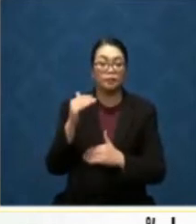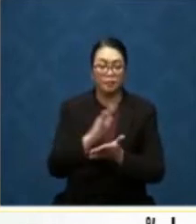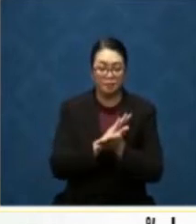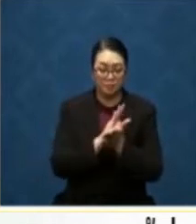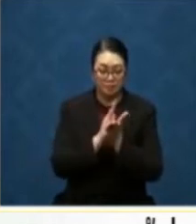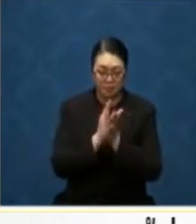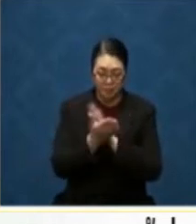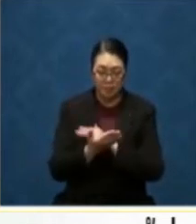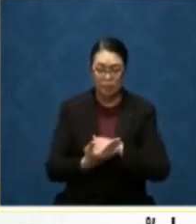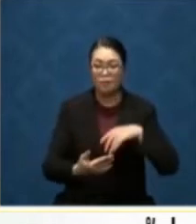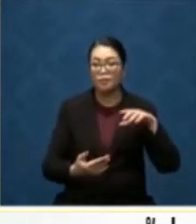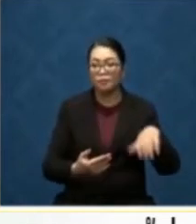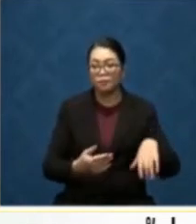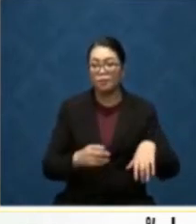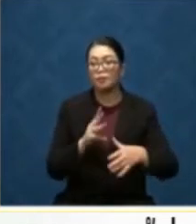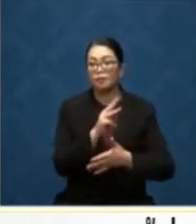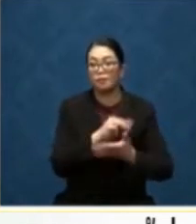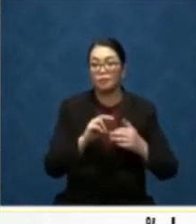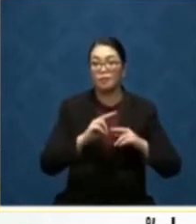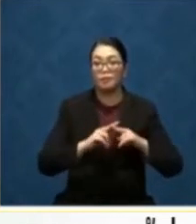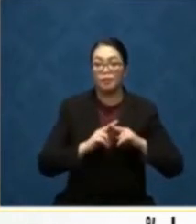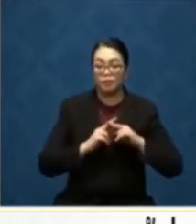นี้ ที่กำรังจะแลงสภาพ